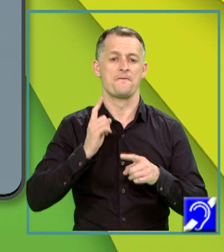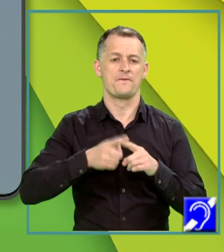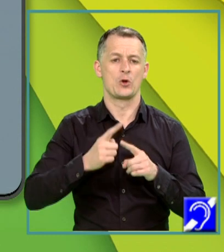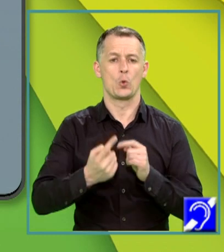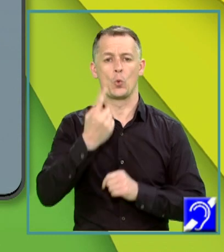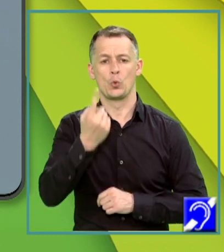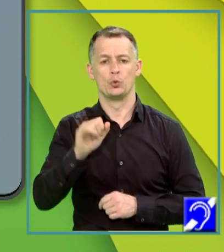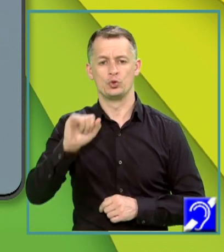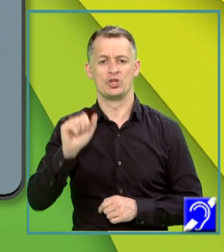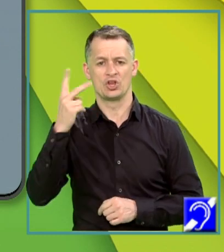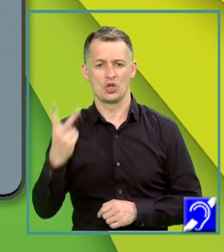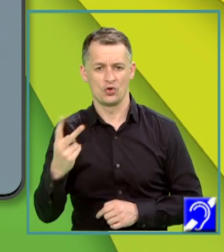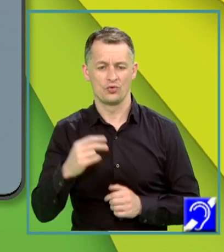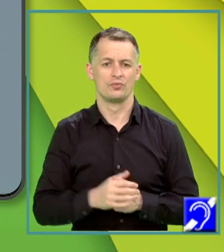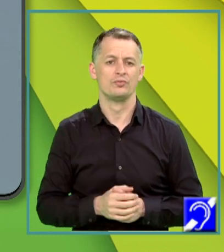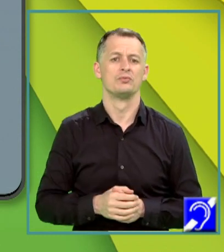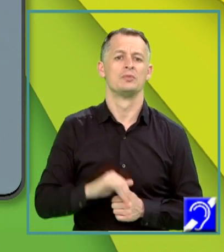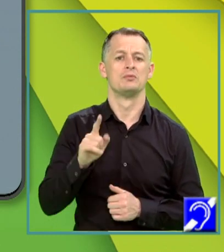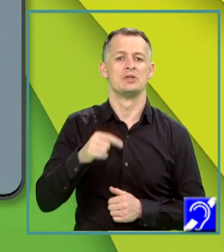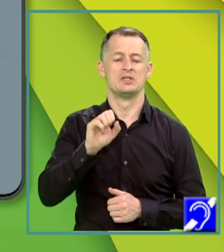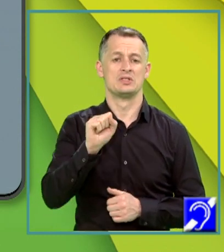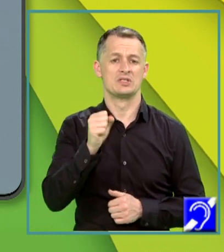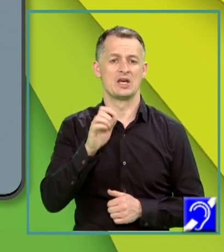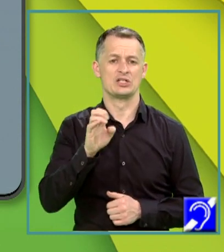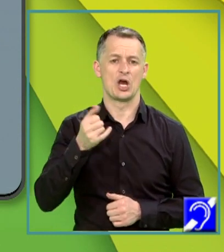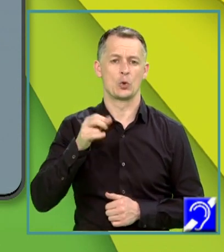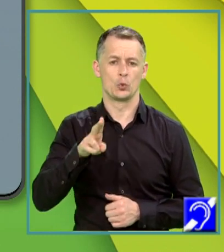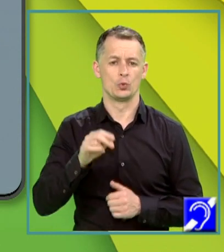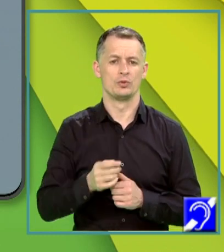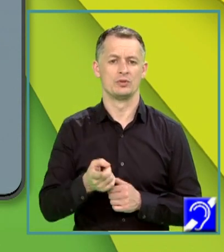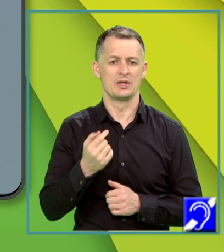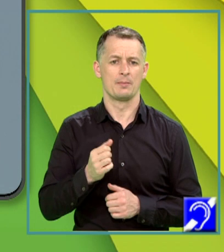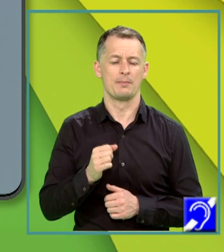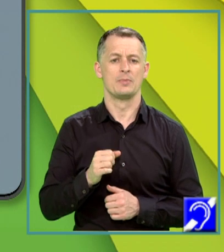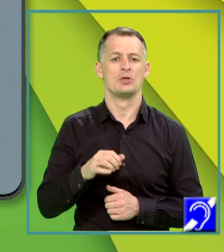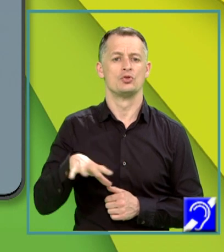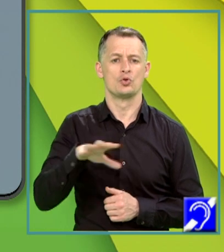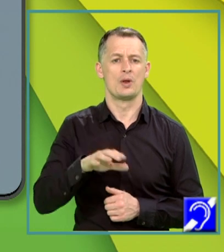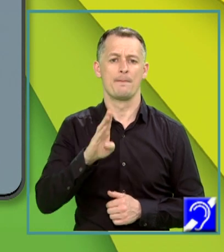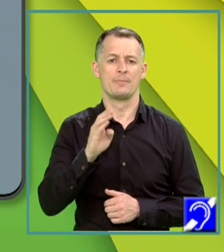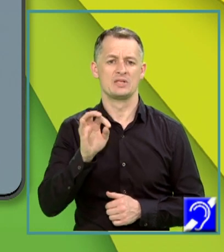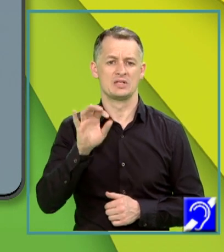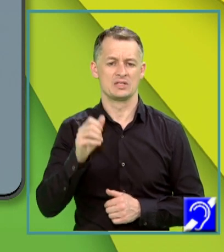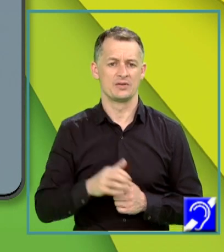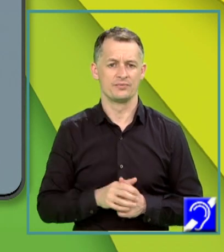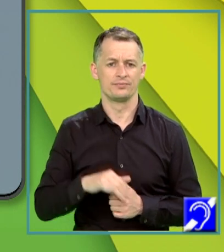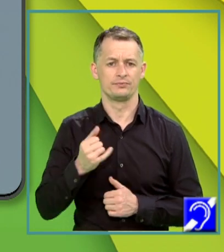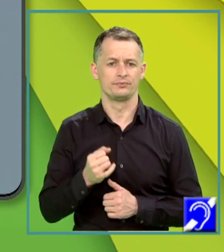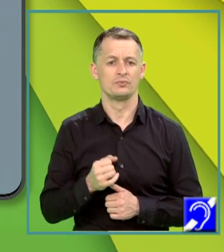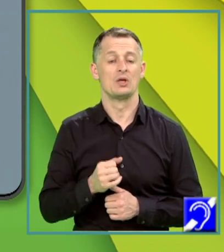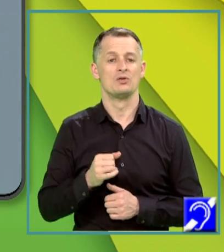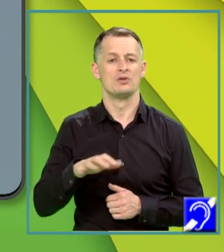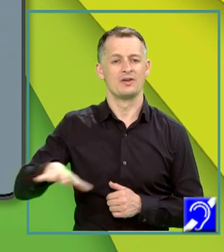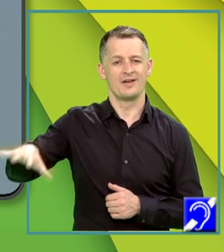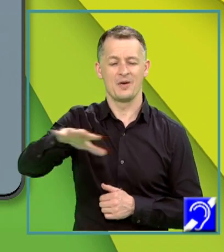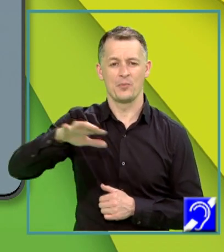Lotru de la centrala Stejaru pe Bistrița atomocentrala de la Cernavodă și câmpul de eolian Fântânele